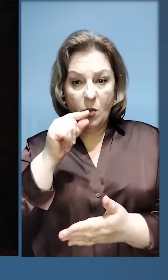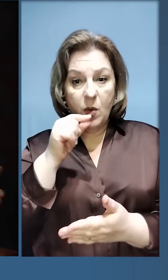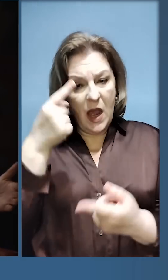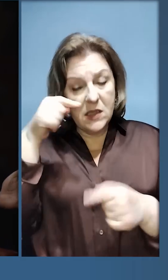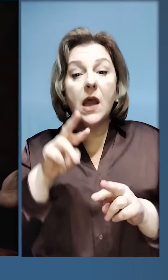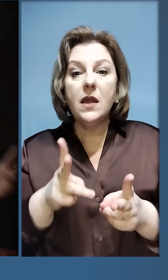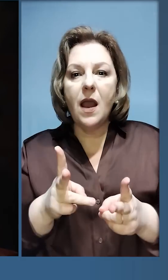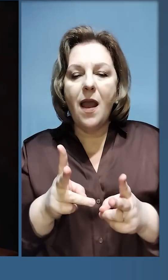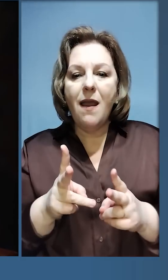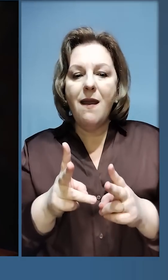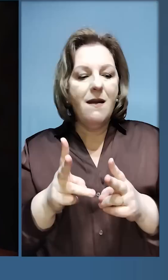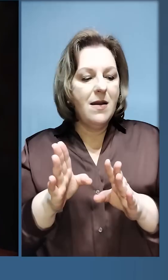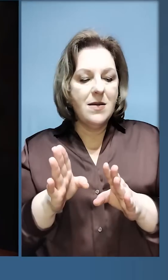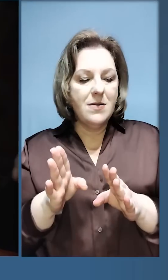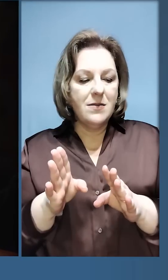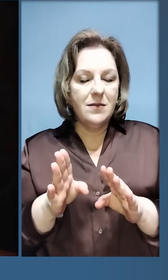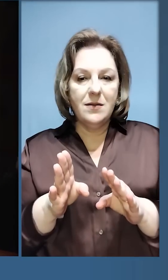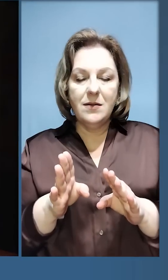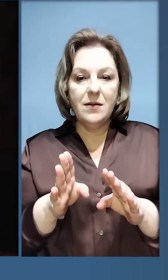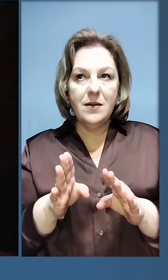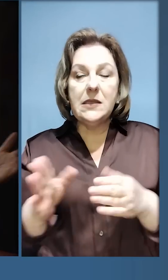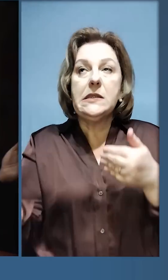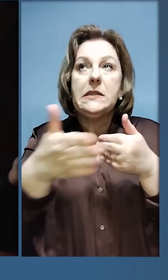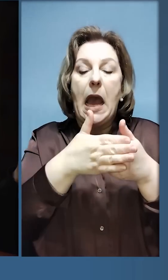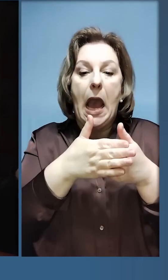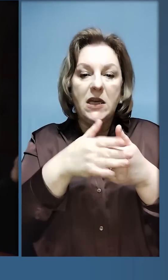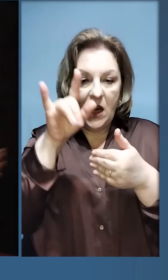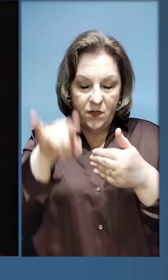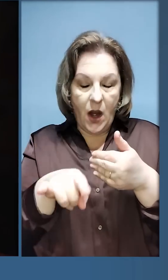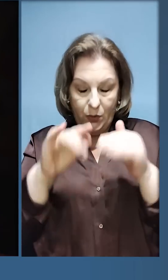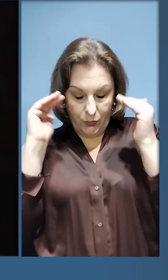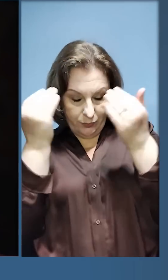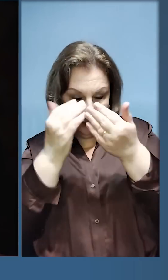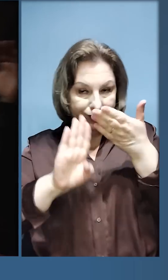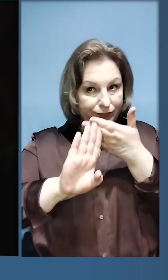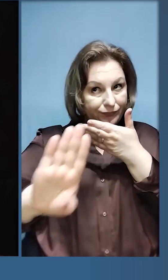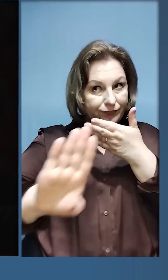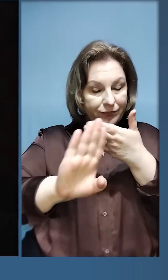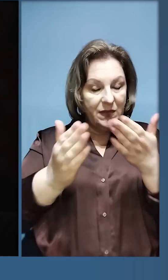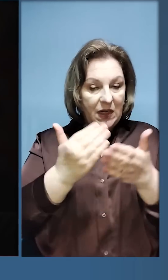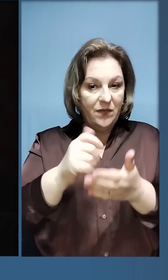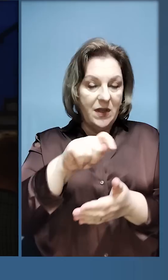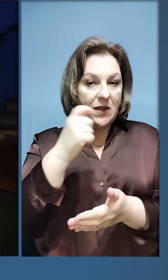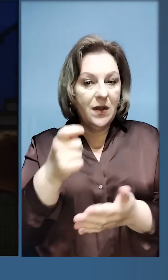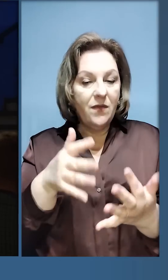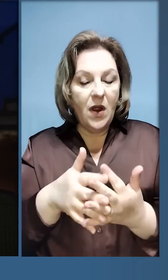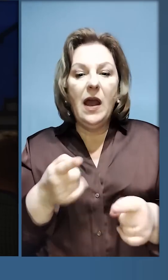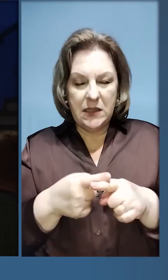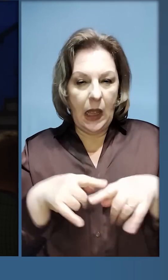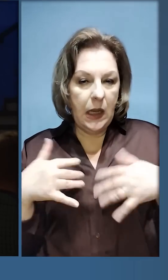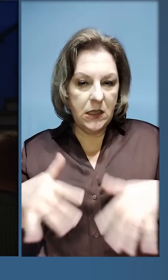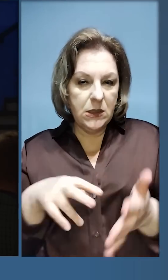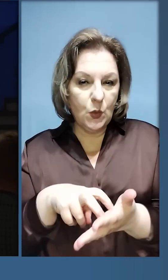вірять йому. Ну, це знаєте як? Закрити війну, закрити вікно і заховатись від війни.